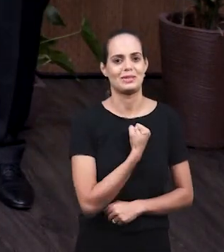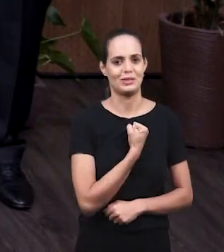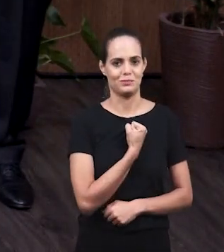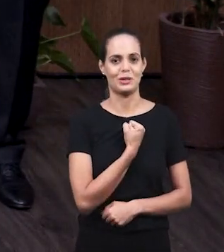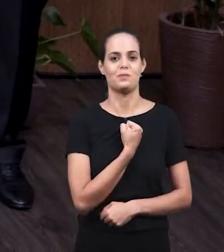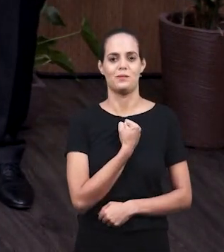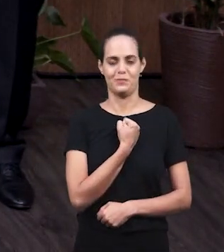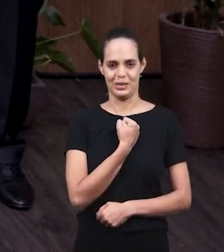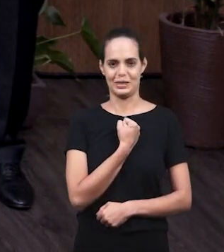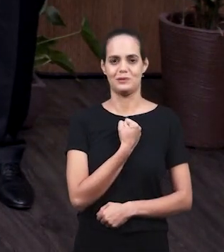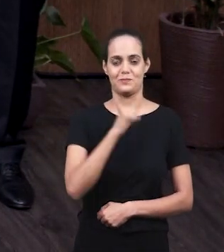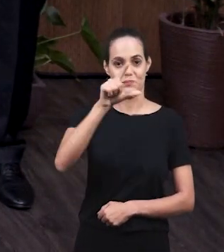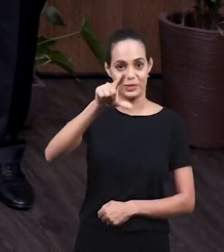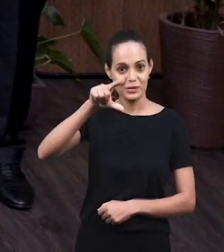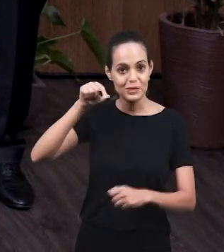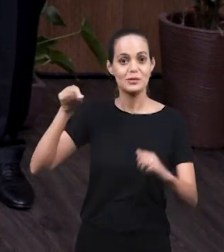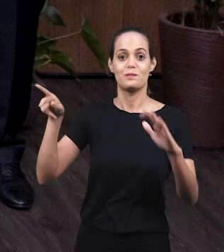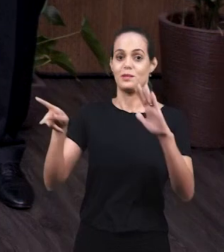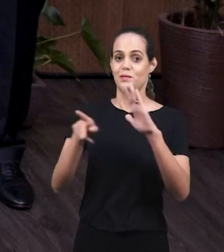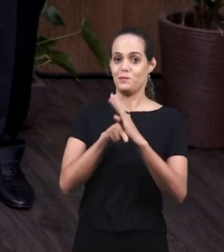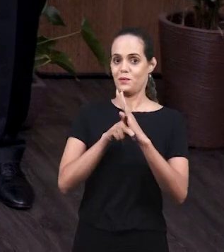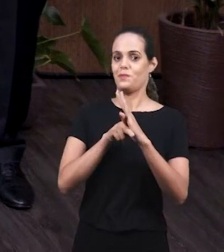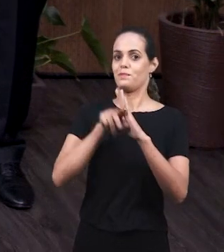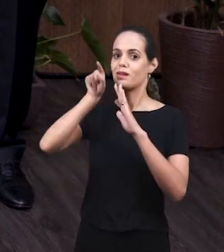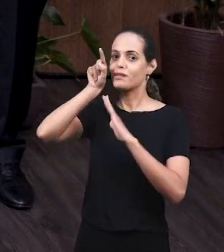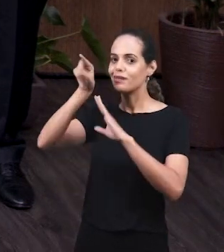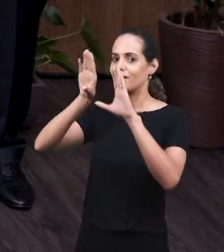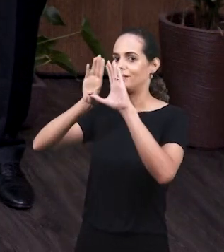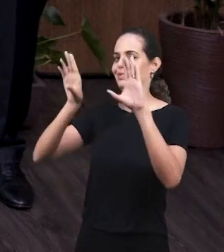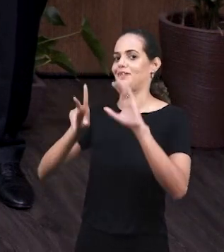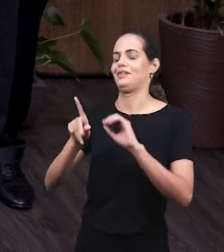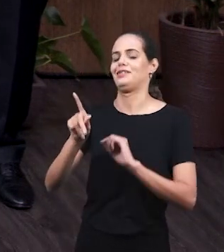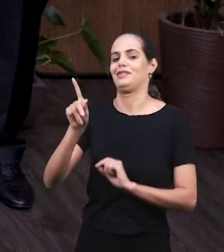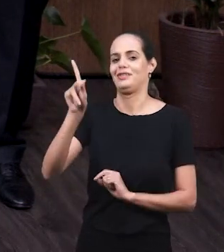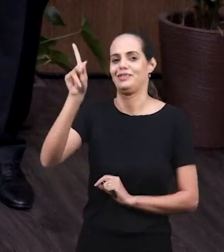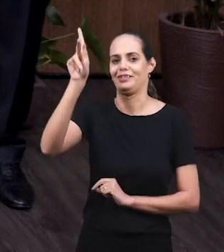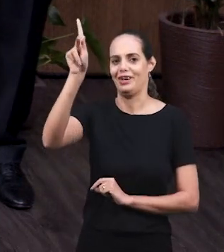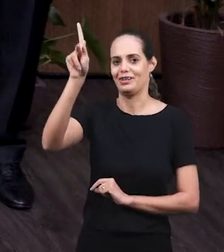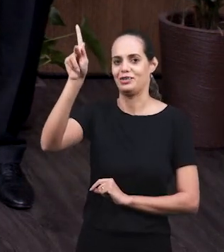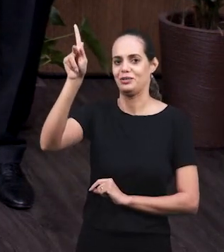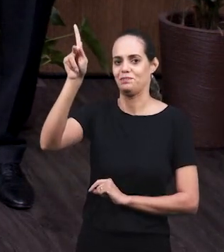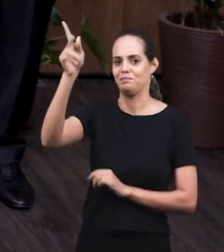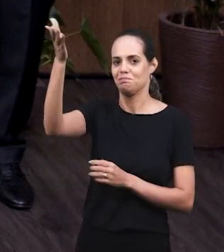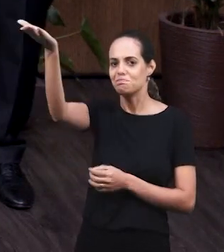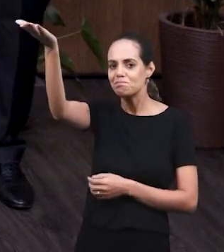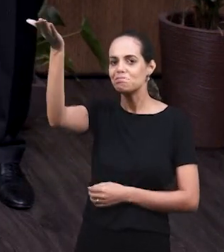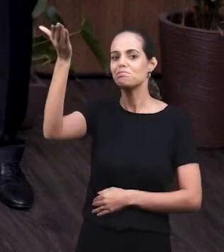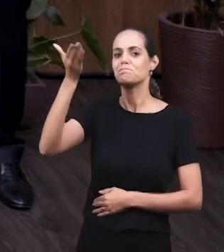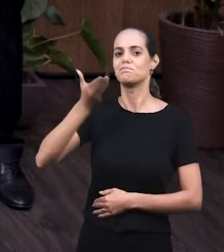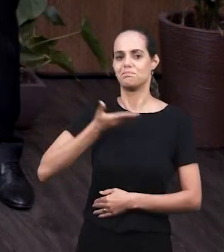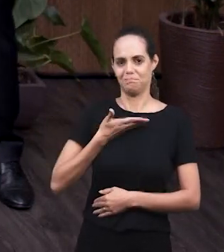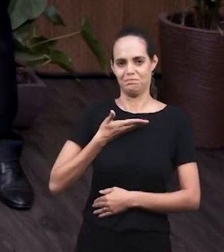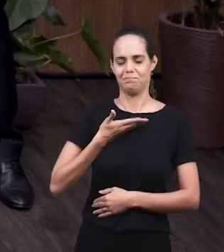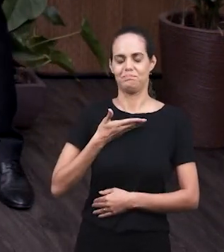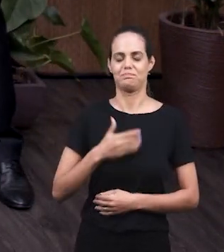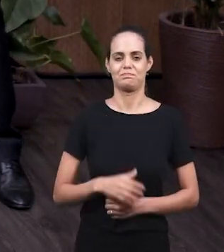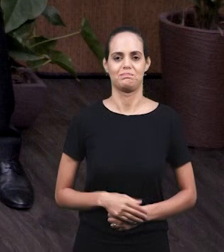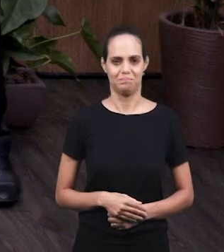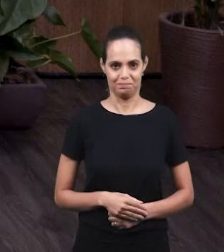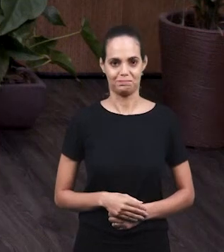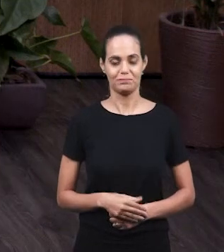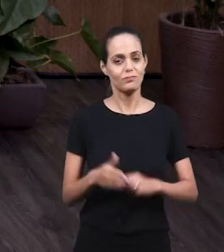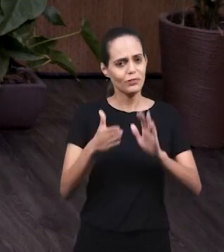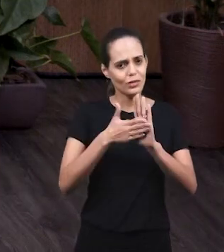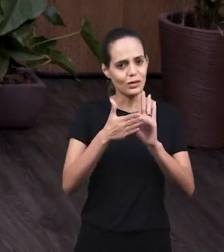L'élection vient de l'éternité. Elle vient de la part de Dieu. Et comme partie du projet